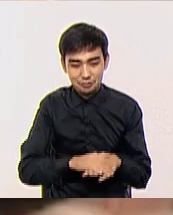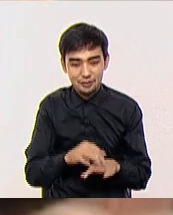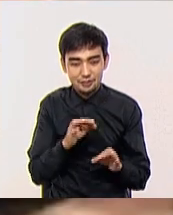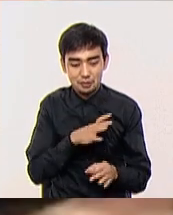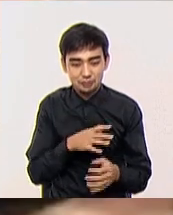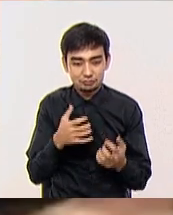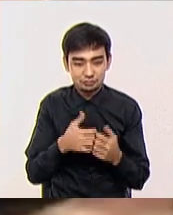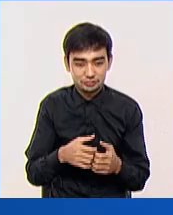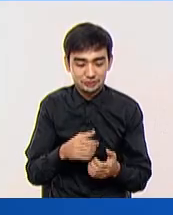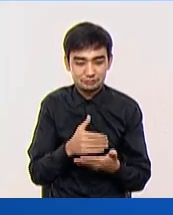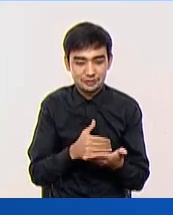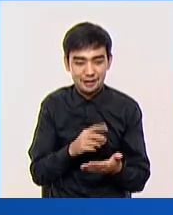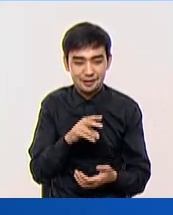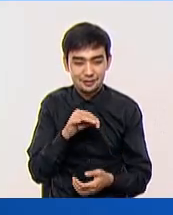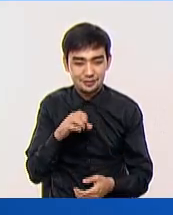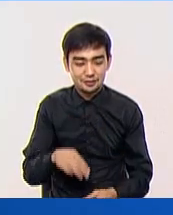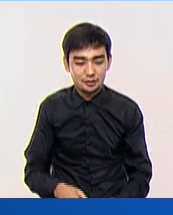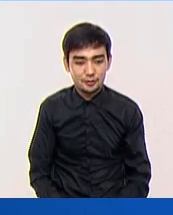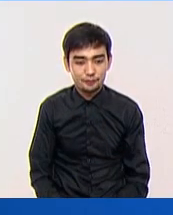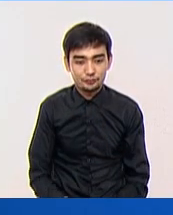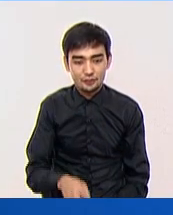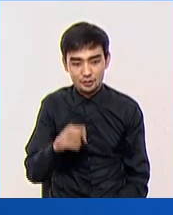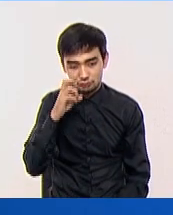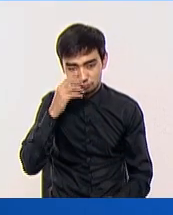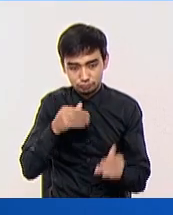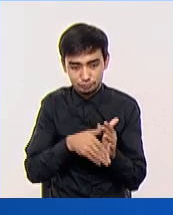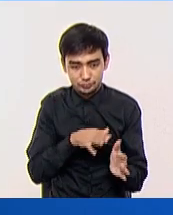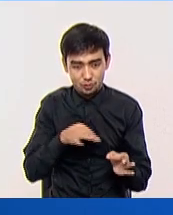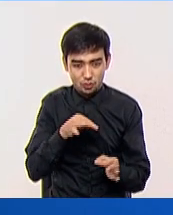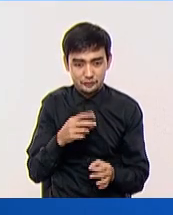предоставили пресс-релиз. Бюджет спектакля